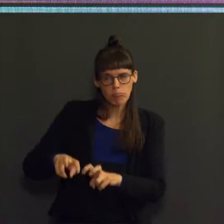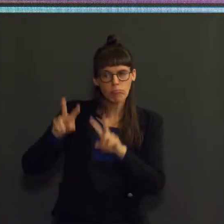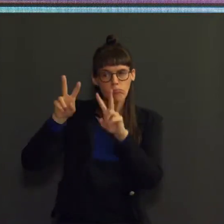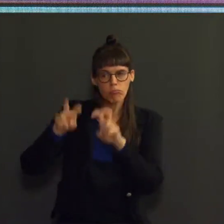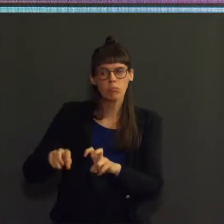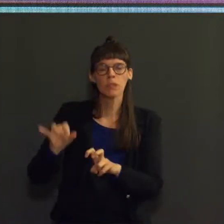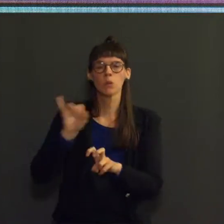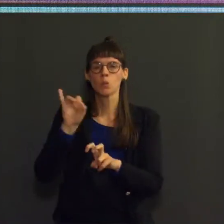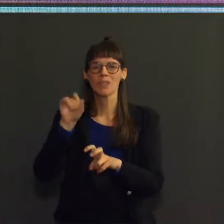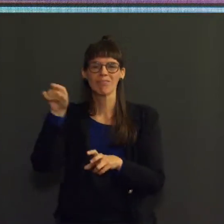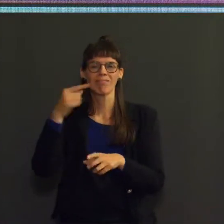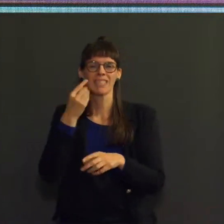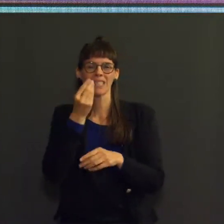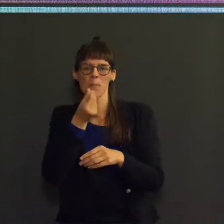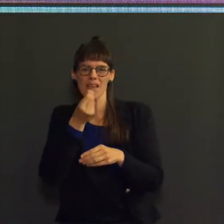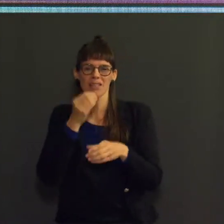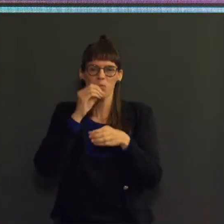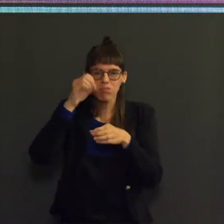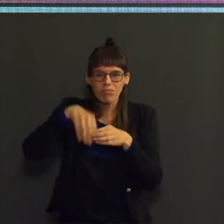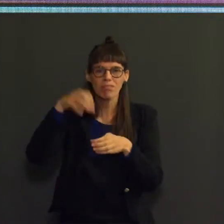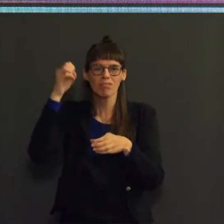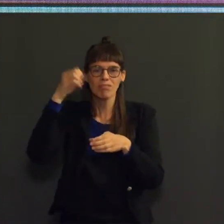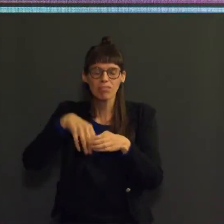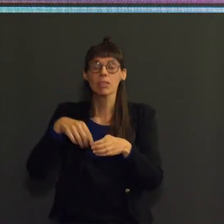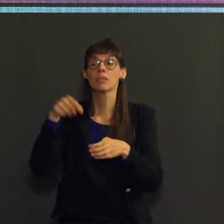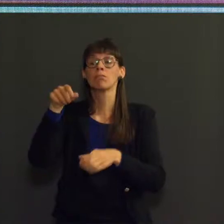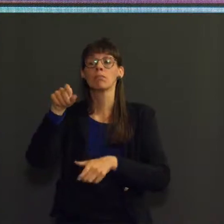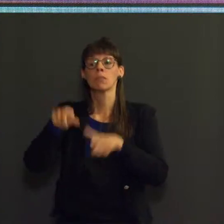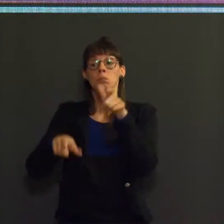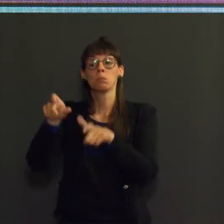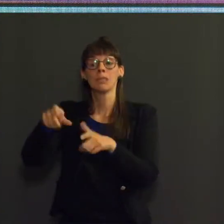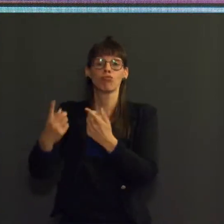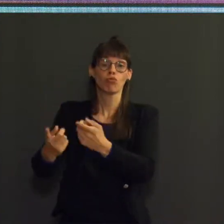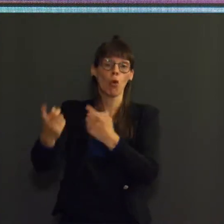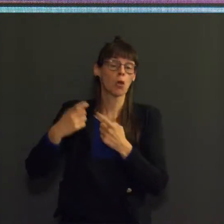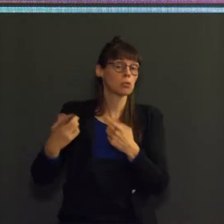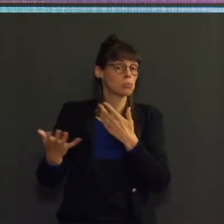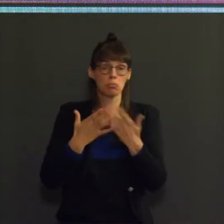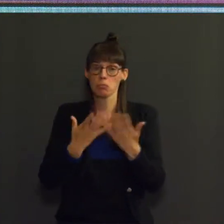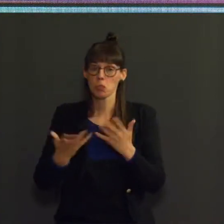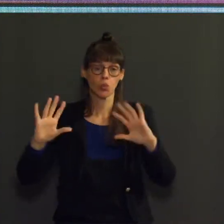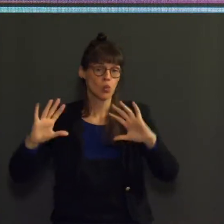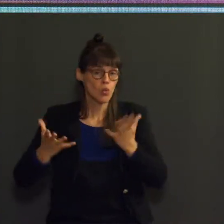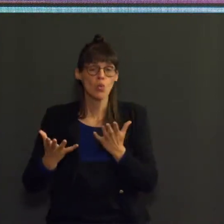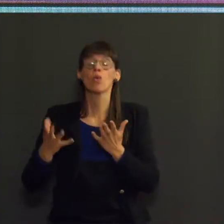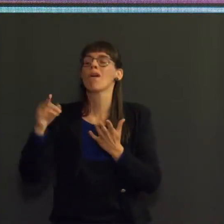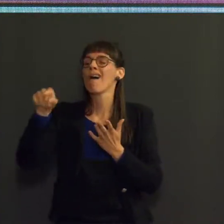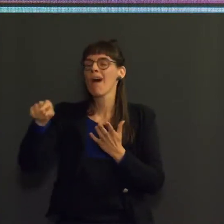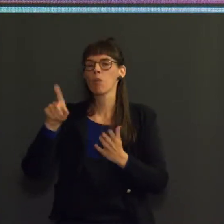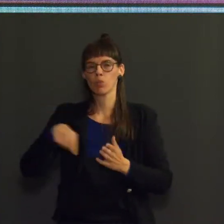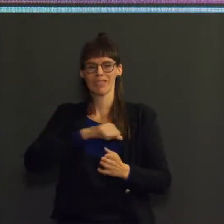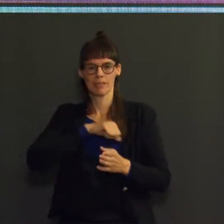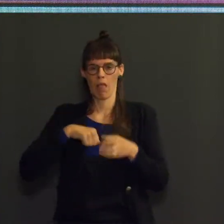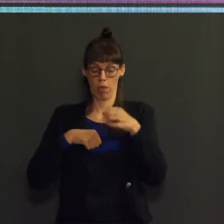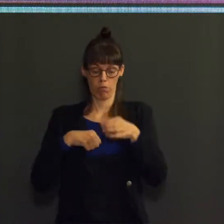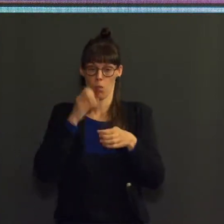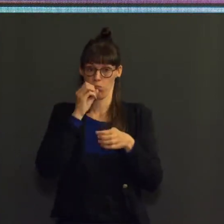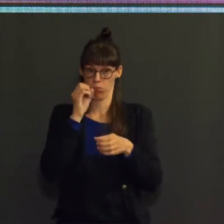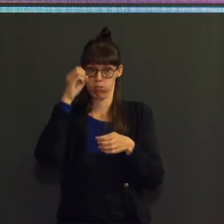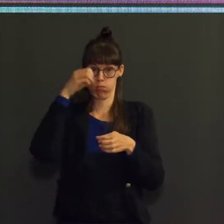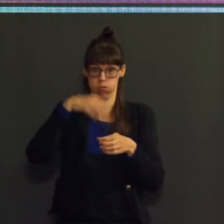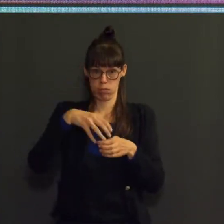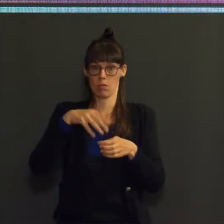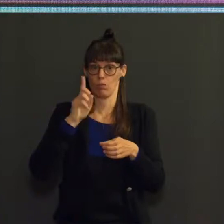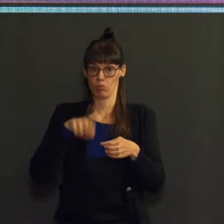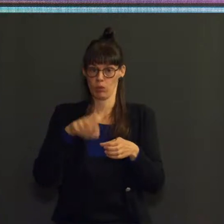uitgevoerd op het speeksel. Mensen worden uitgenodigd op willekeurige basis om bij zichzelf een speekselstaal af